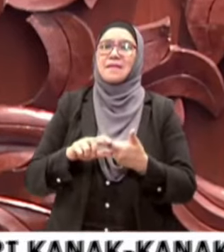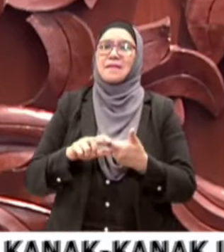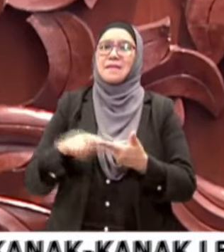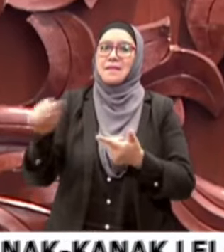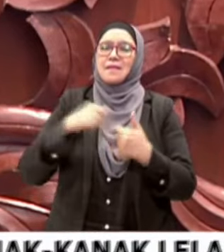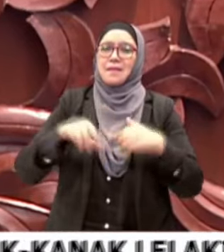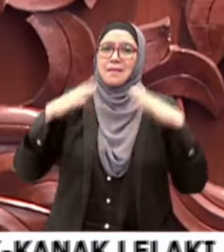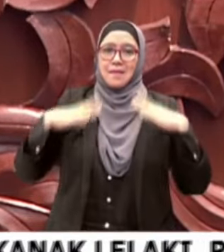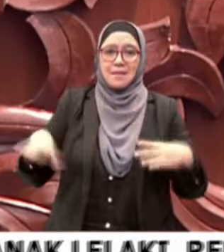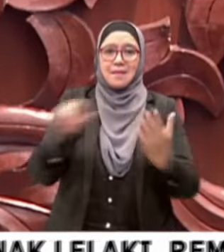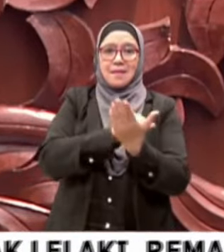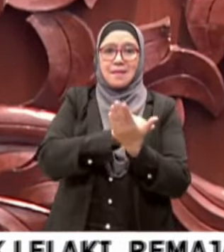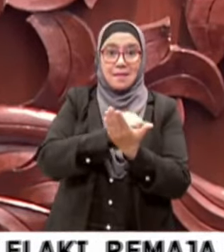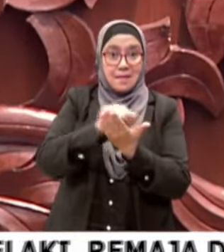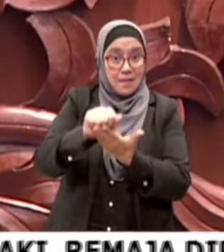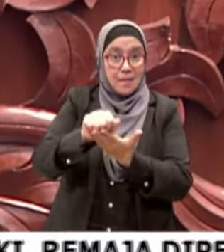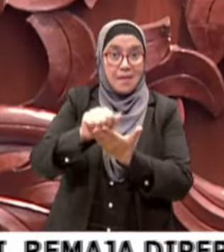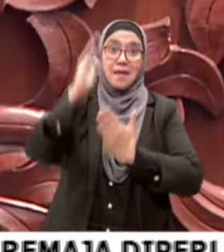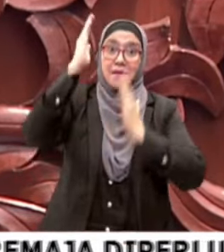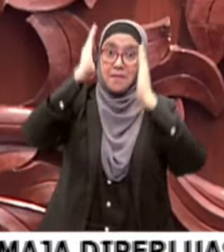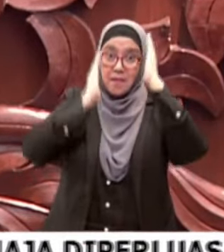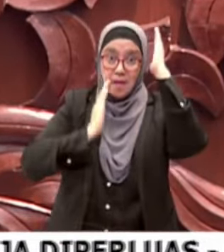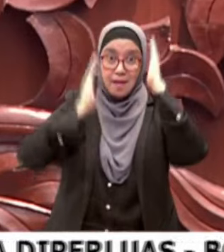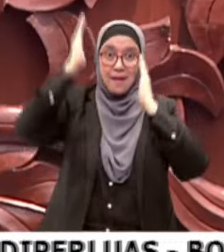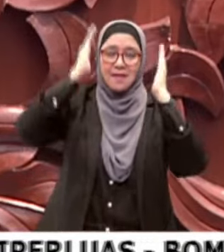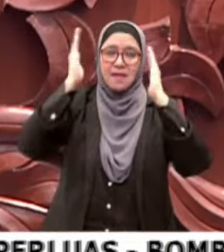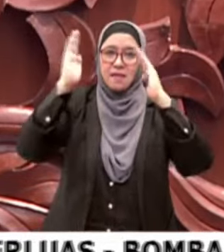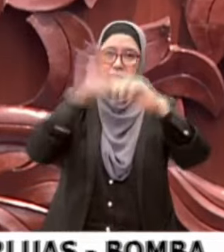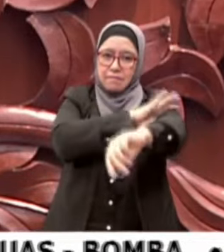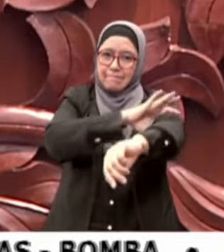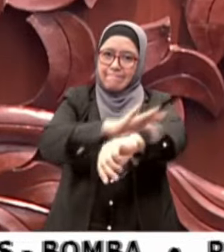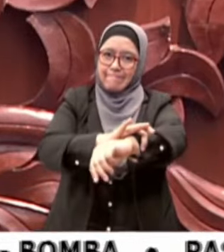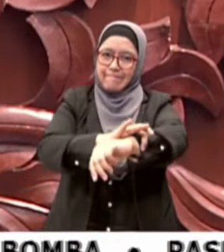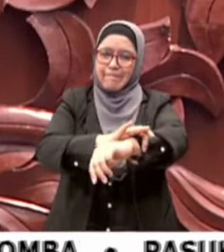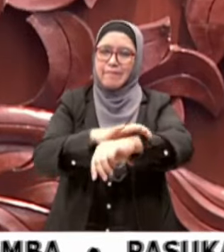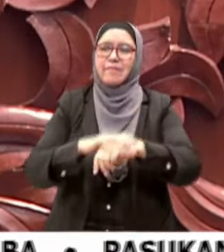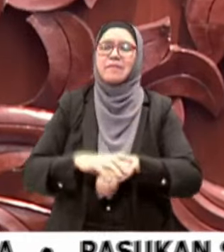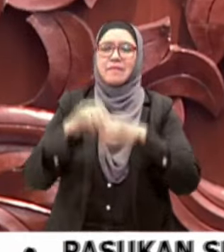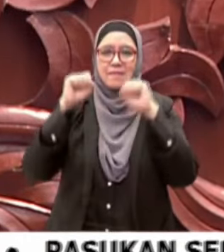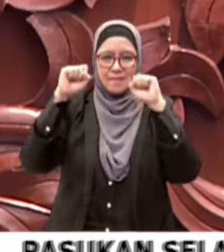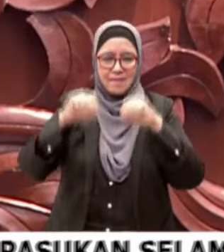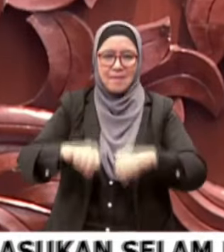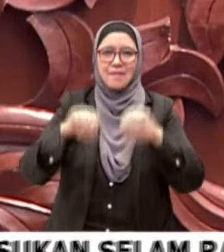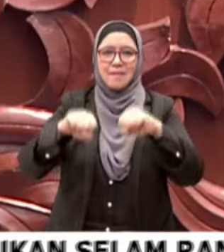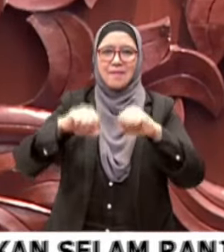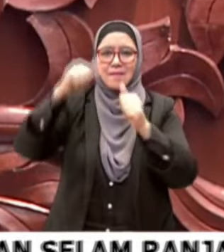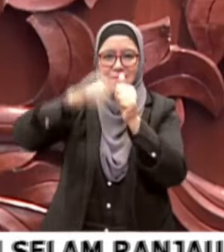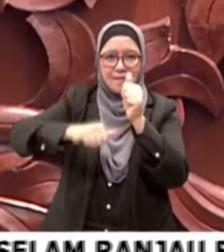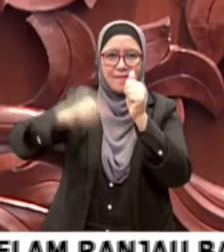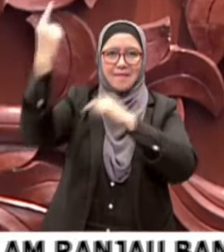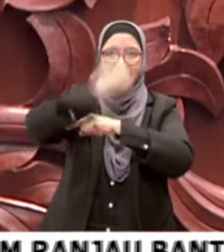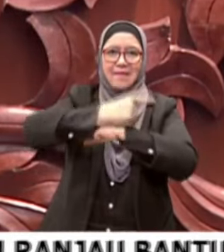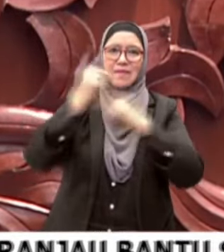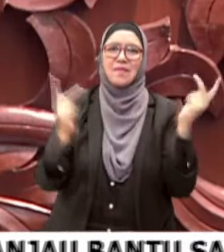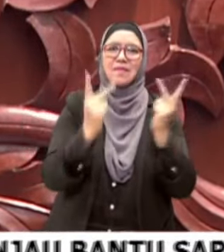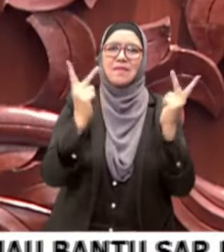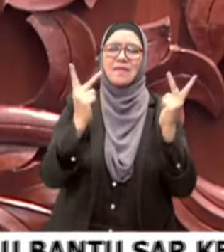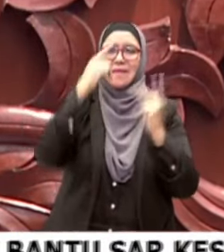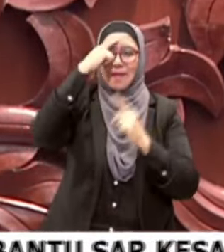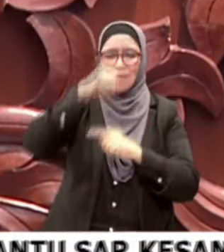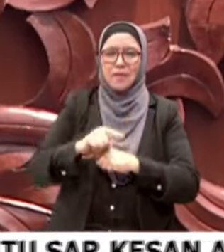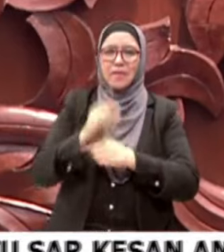berlengan panjang ulang batik Malaysia dengan panjang dibolehkan pada setiap hari Kamis bagi